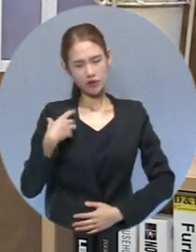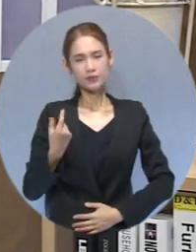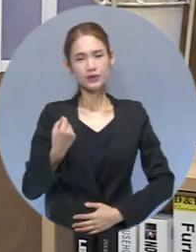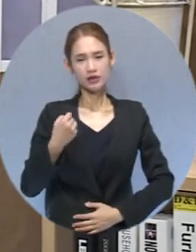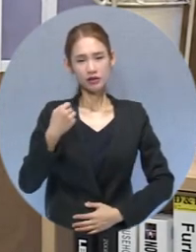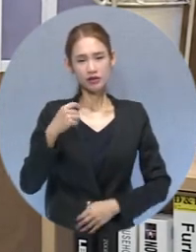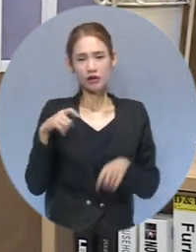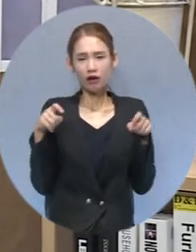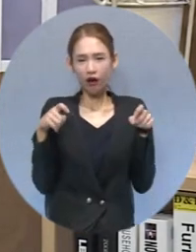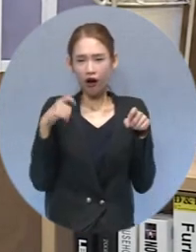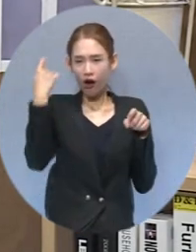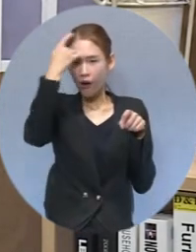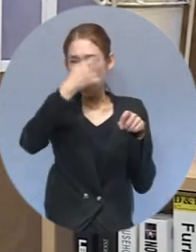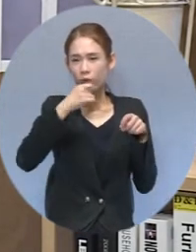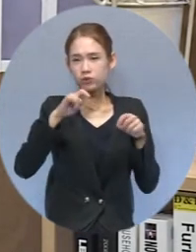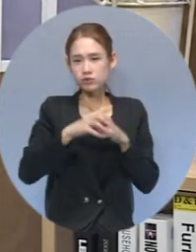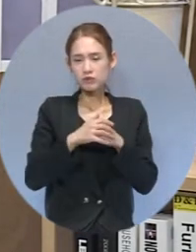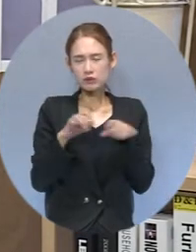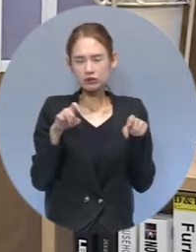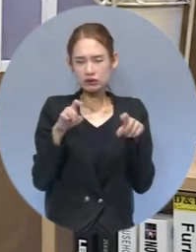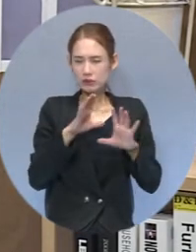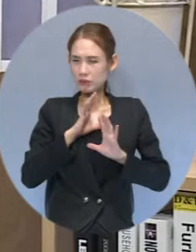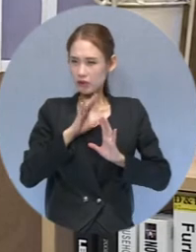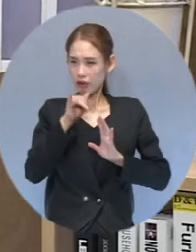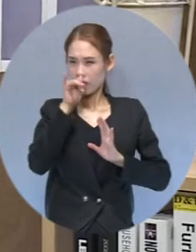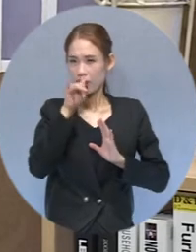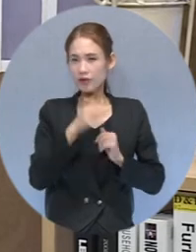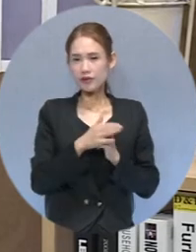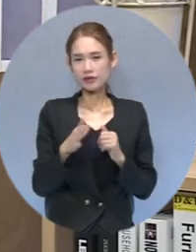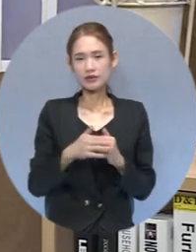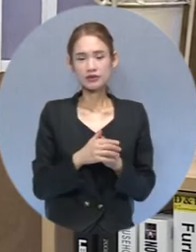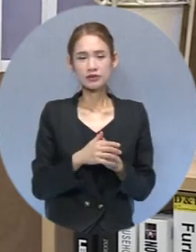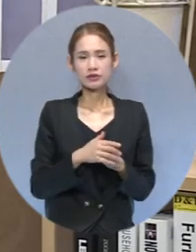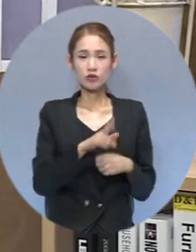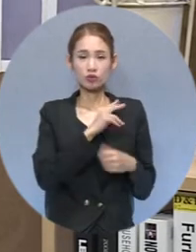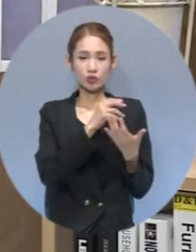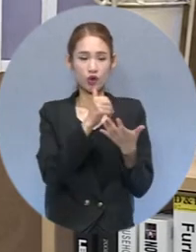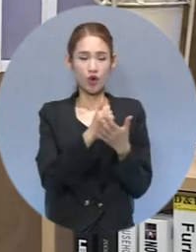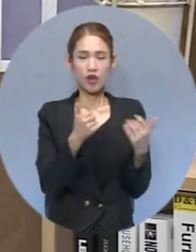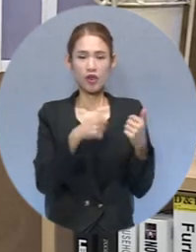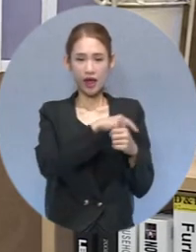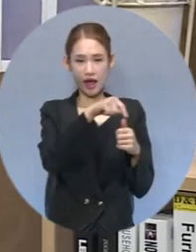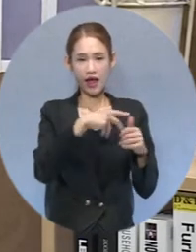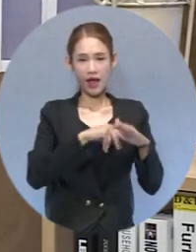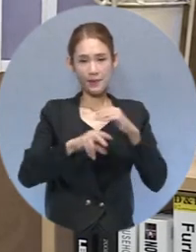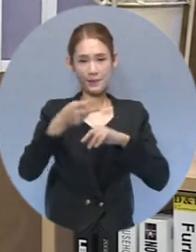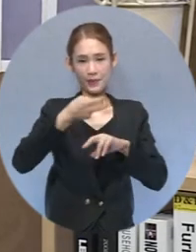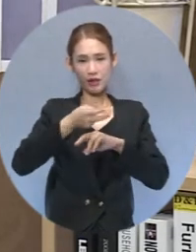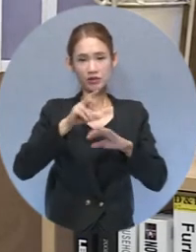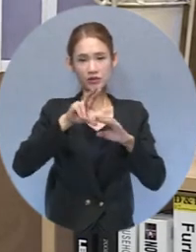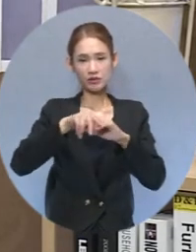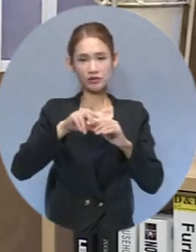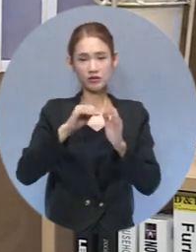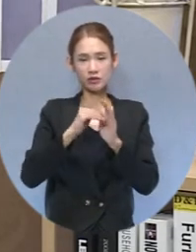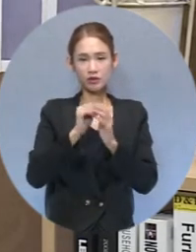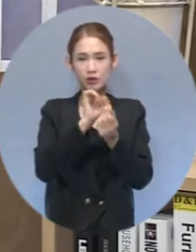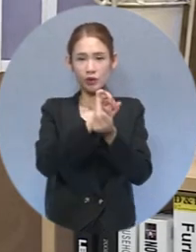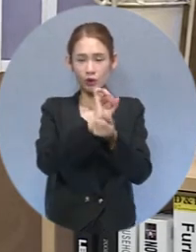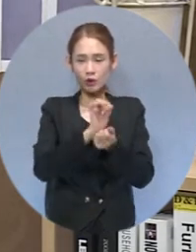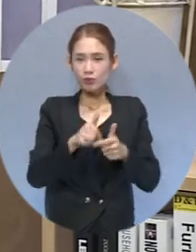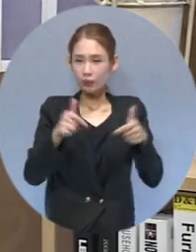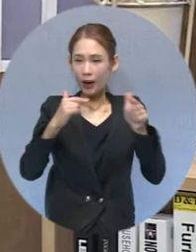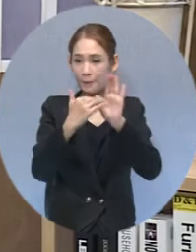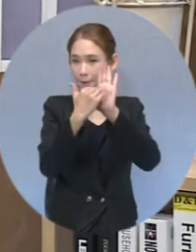이런 공포심이 생긴 상황인데 이런 위원회에서는 대중교통을 이용할 때 코로나19 확산 방지를 위해서